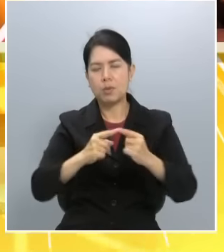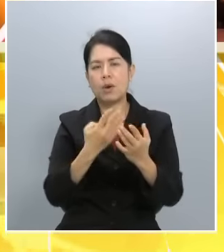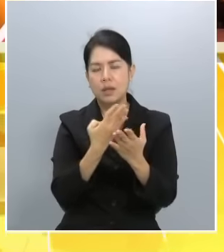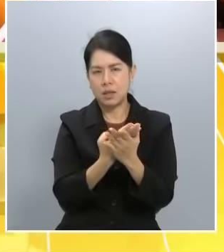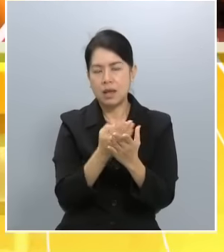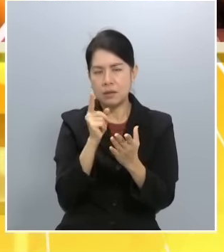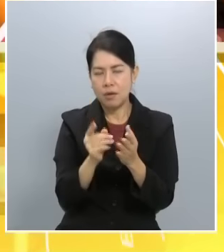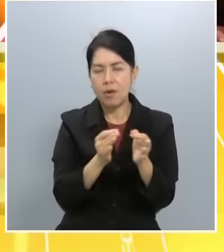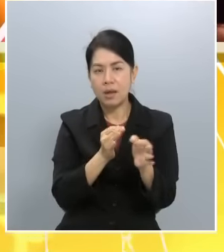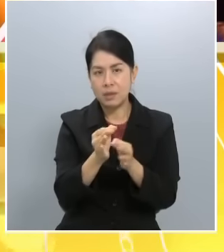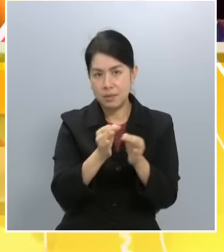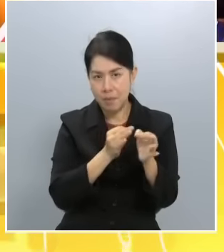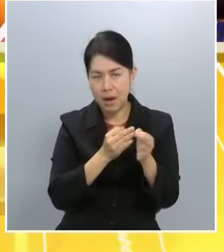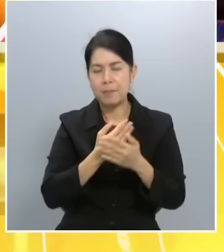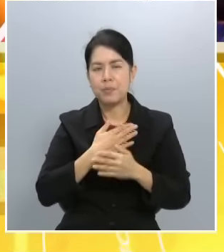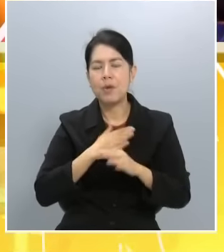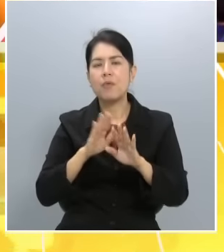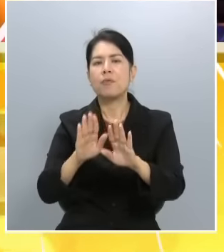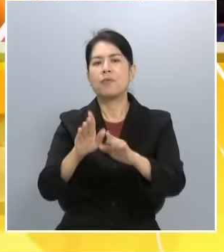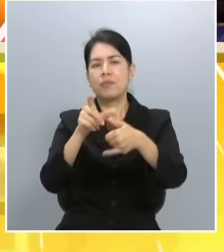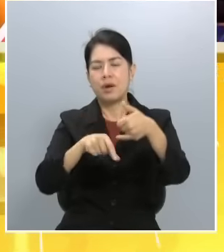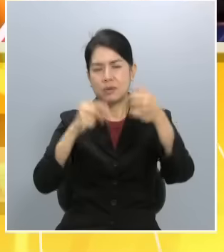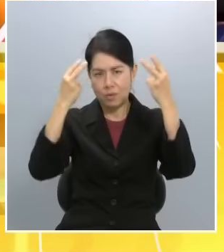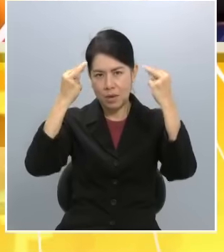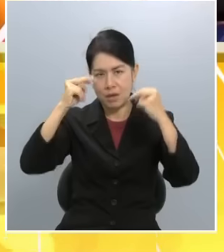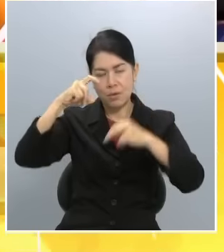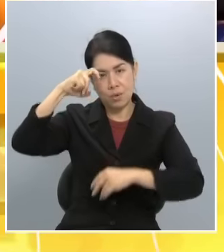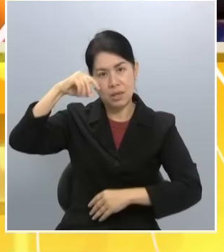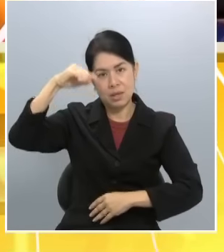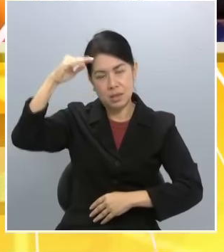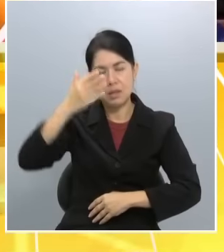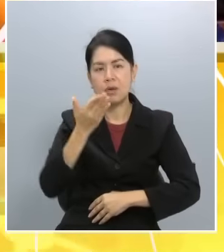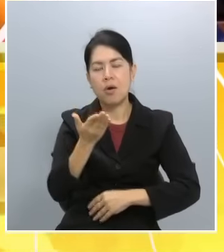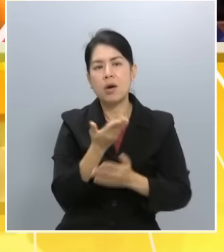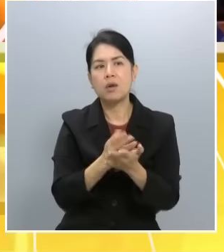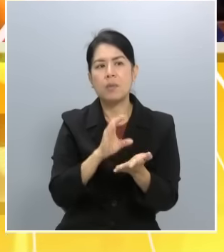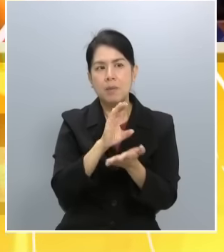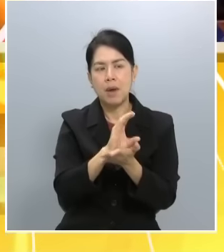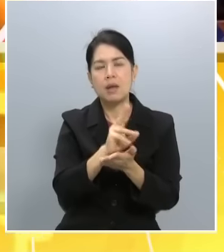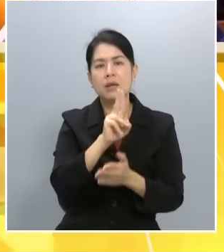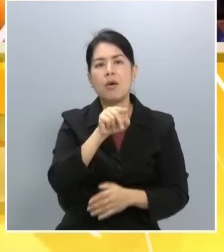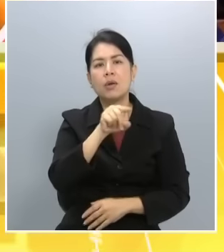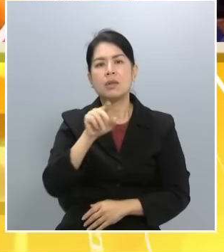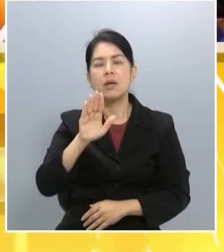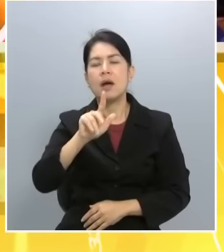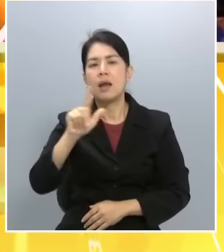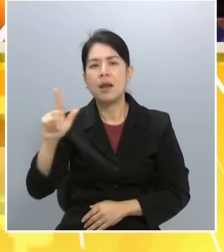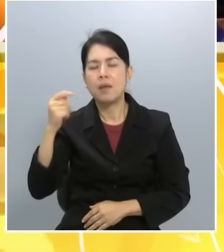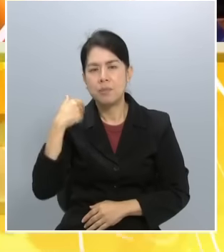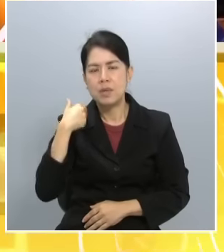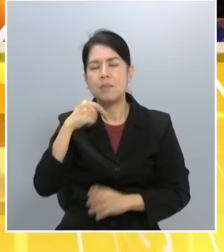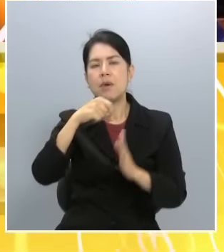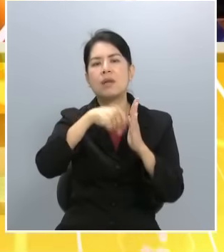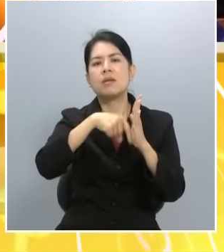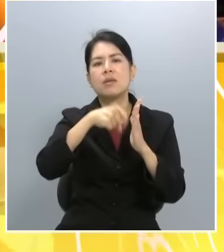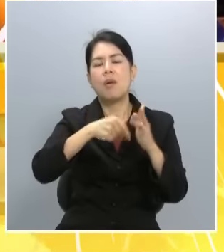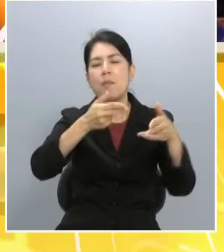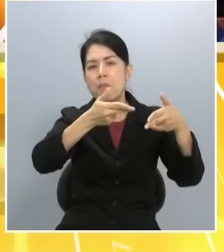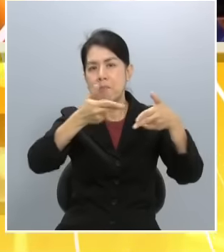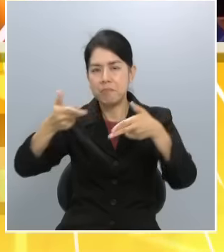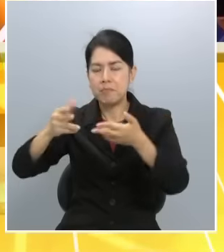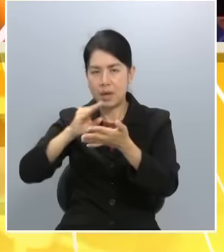ถึงน้ำตีเศรษฐาด้วย ของบสัก 2-5 ล้านบาทมาซ่อมกล้องวงจรปิดอาคารมหาภูมิพลราชานุสรณ์88พร